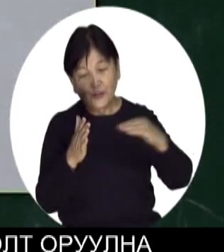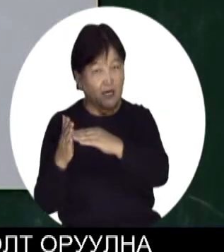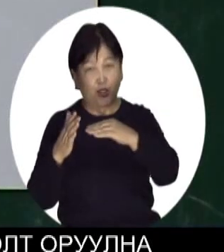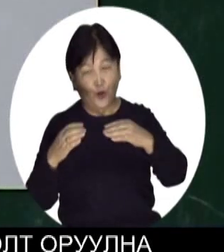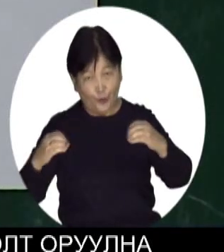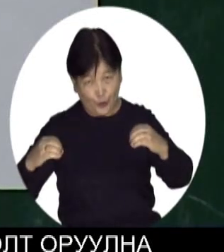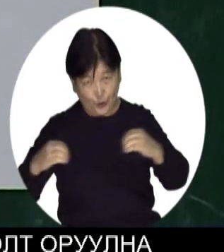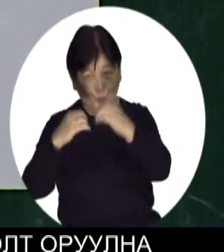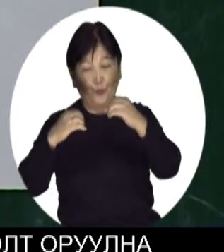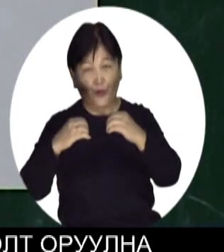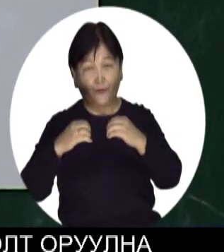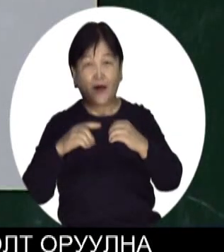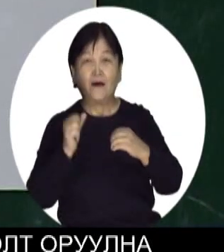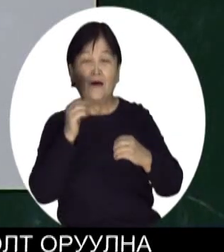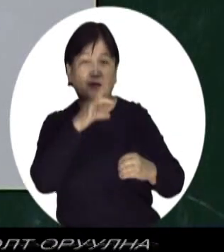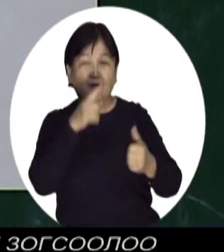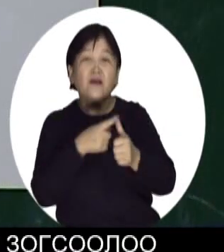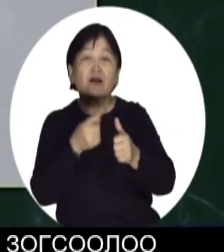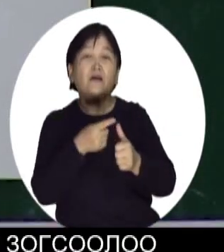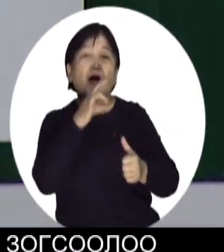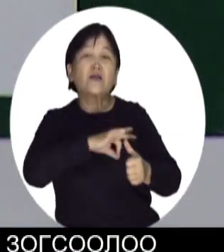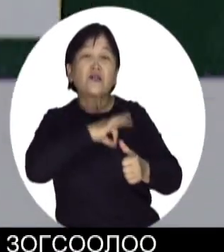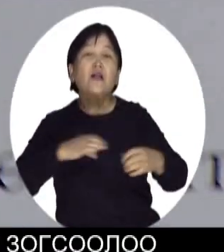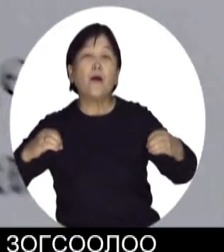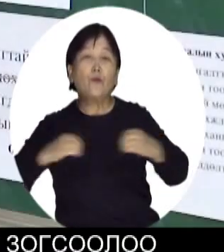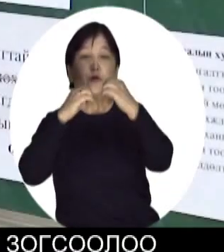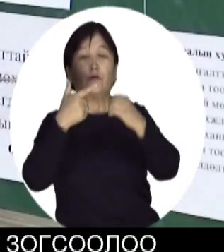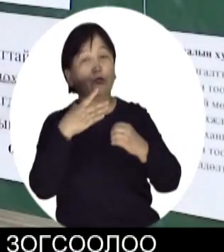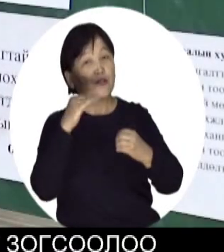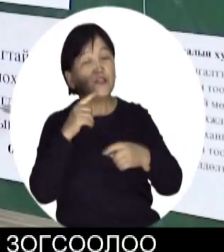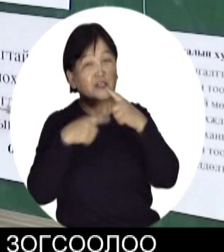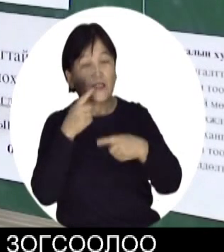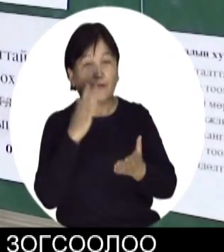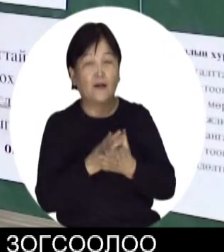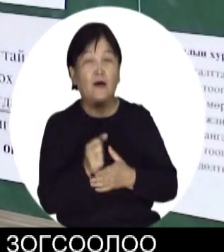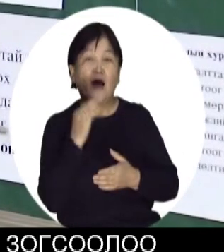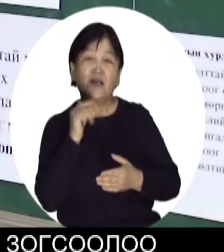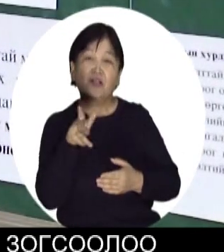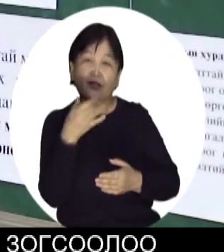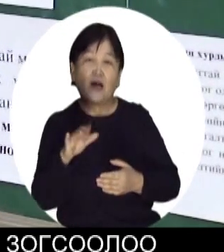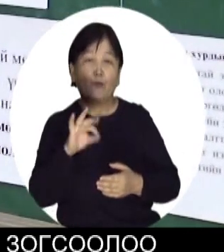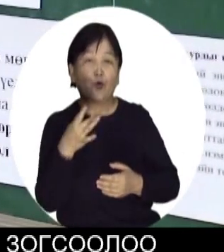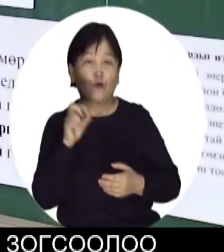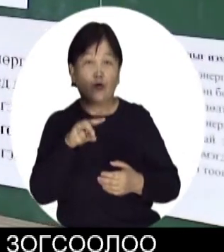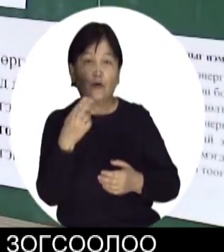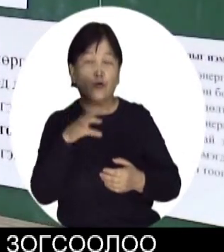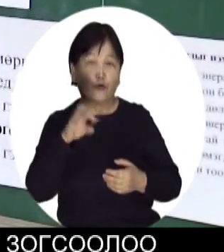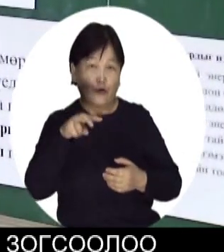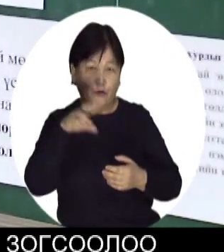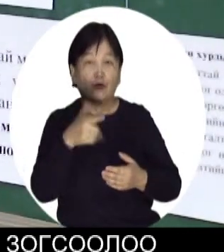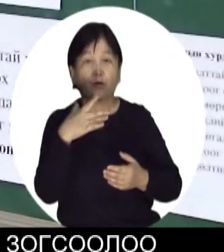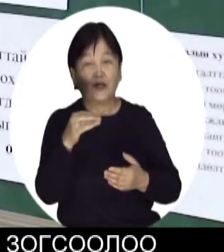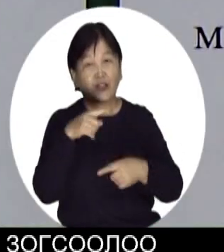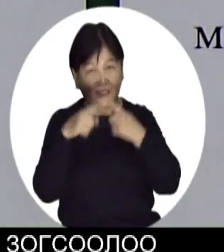мөргөлдөхийг ашигтай мөргөлдөлт. Ашигтай мөргөлдөлт болох үед уруул явагдана гэж үздэг онолыг